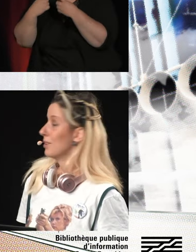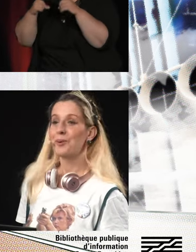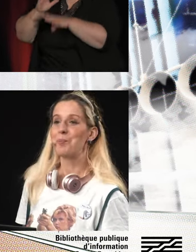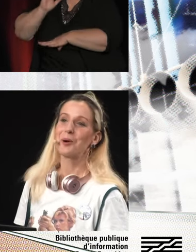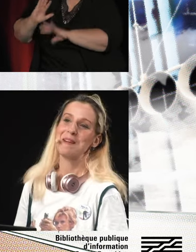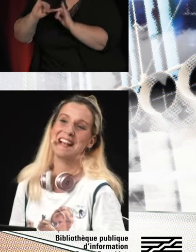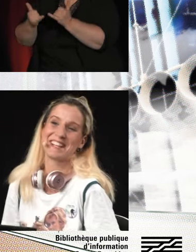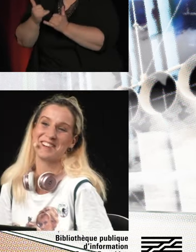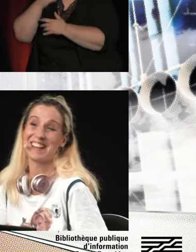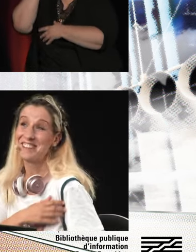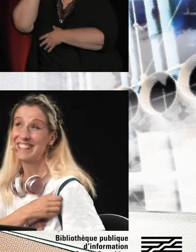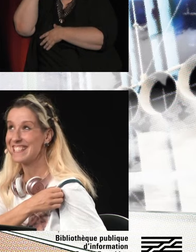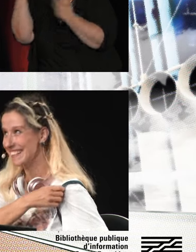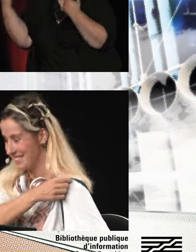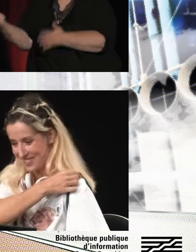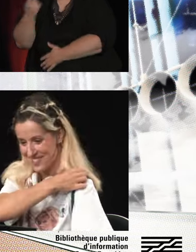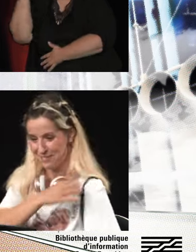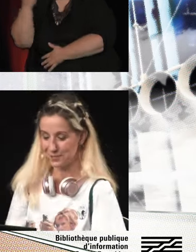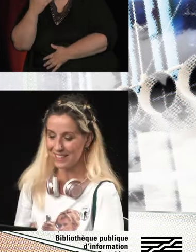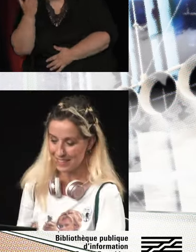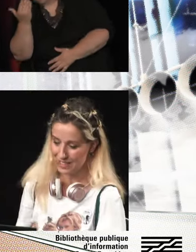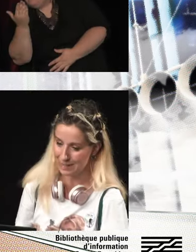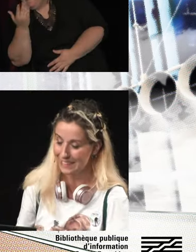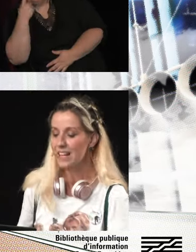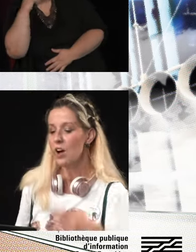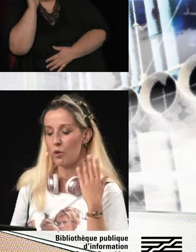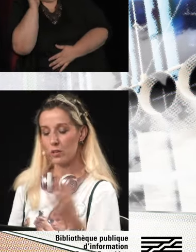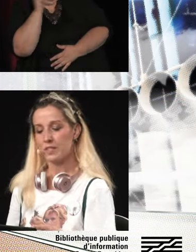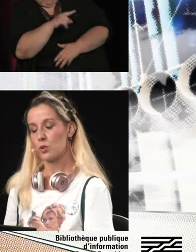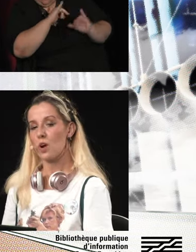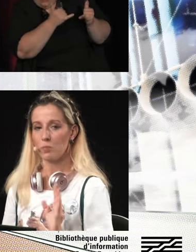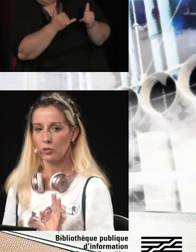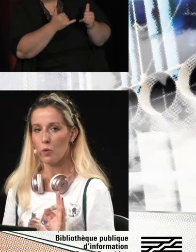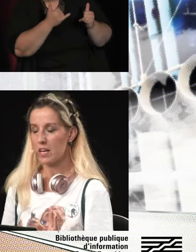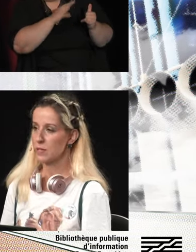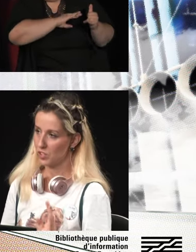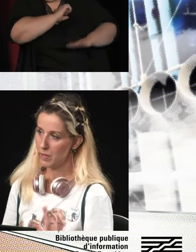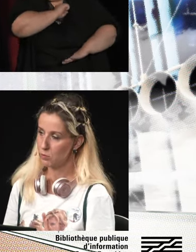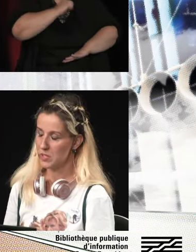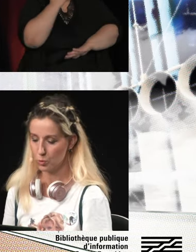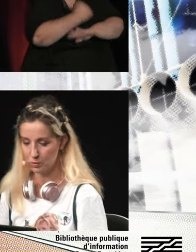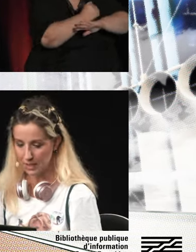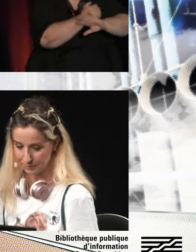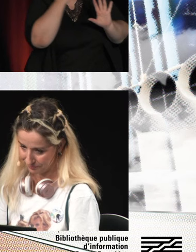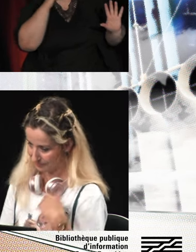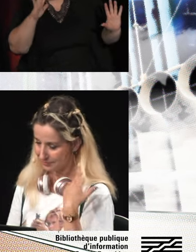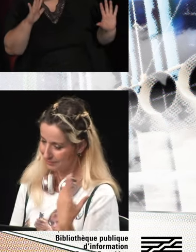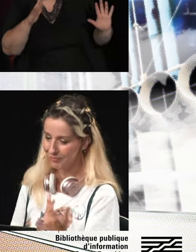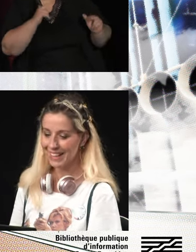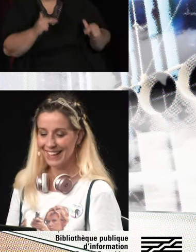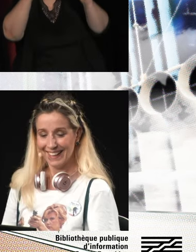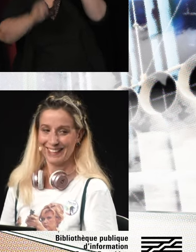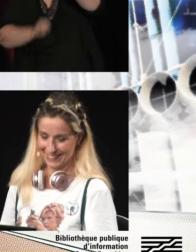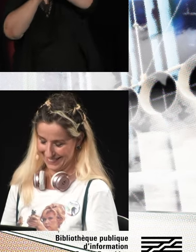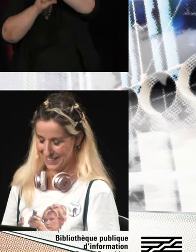C'est bon. On peut remettre la jolie scène avec tout ce qu'il faut. Donc Tintin au Tibet, on va le runner ce soir en mode normal parce qu'on n'est pas venu ici pour souffrir.